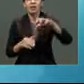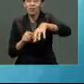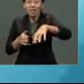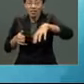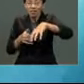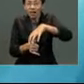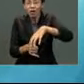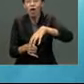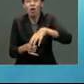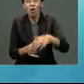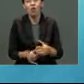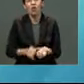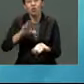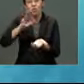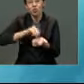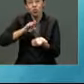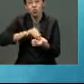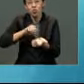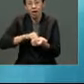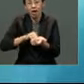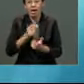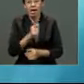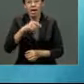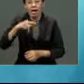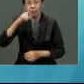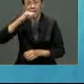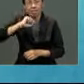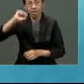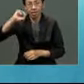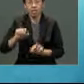ลงดาวน์โหลดนะครับเรื่องแอปไทยชนะไปแล้ว